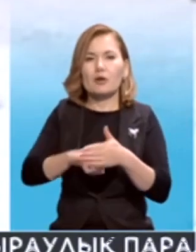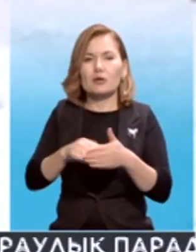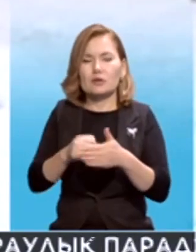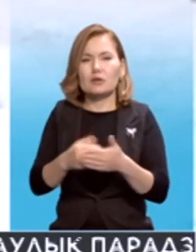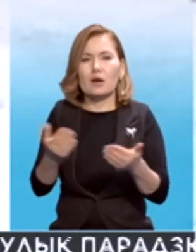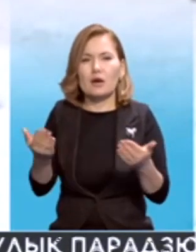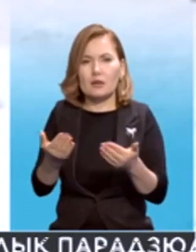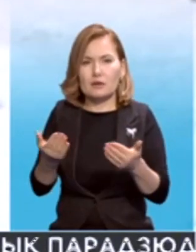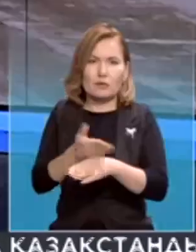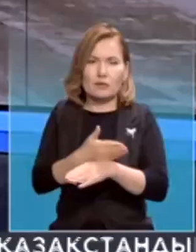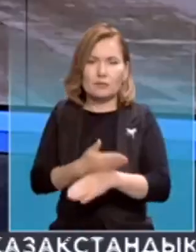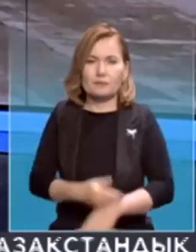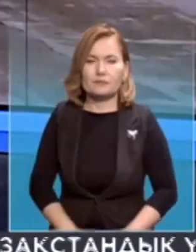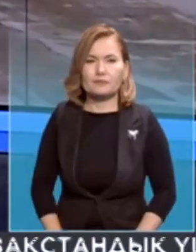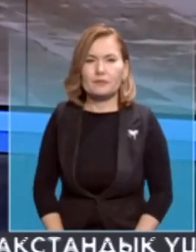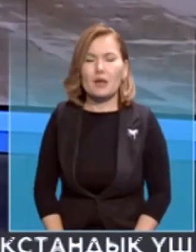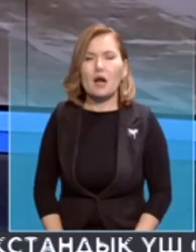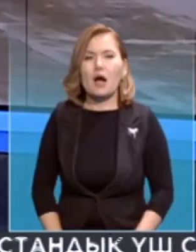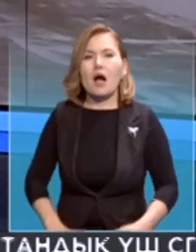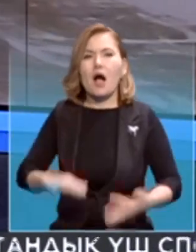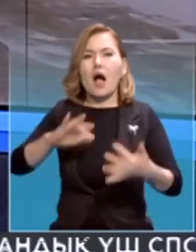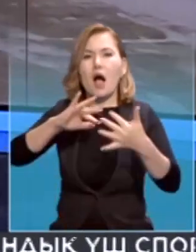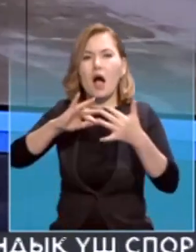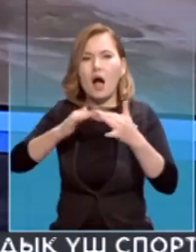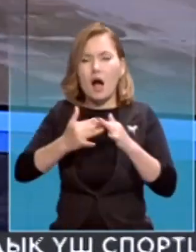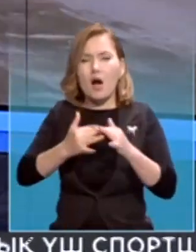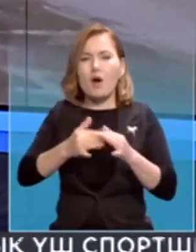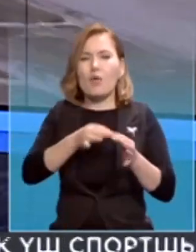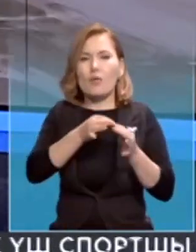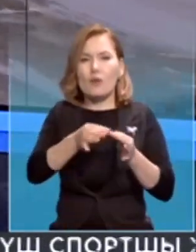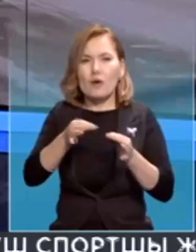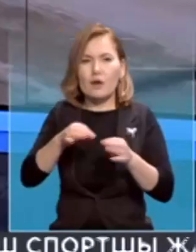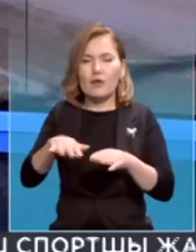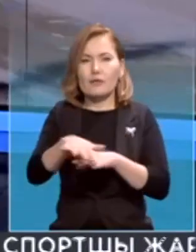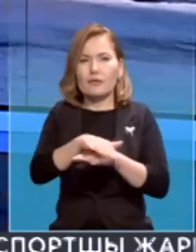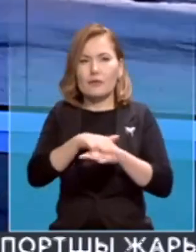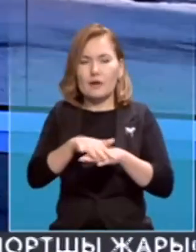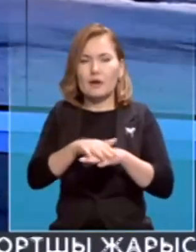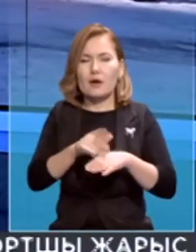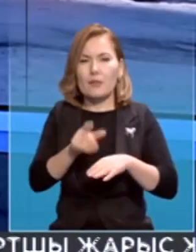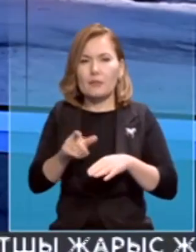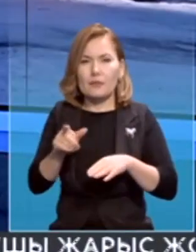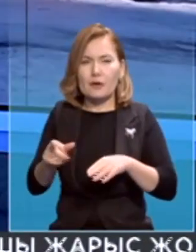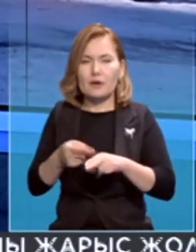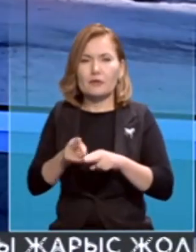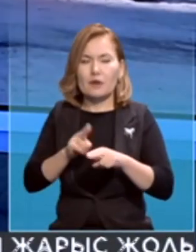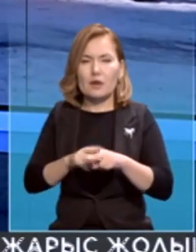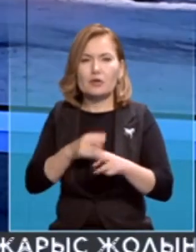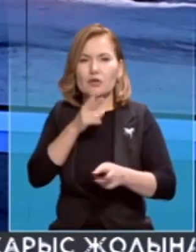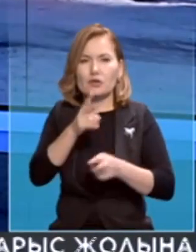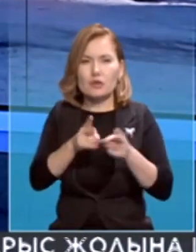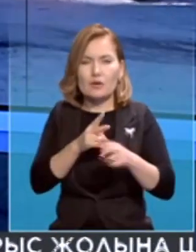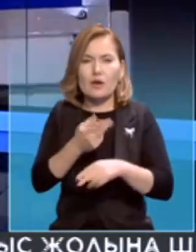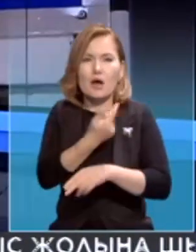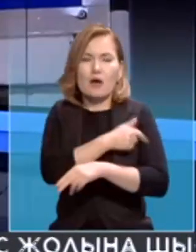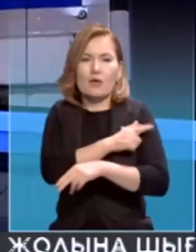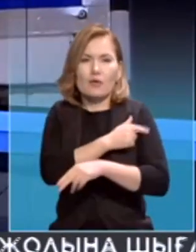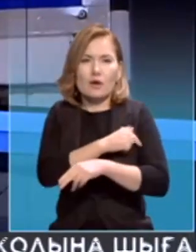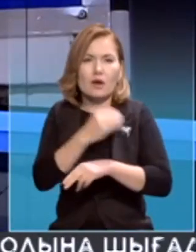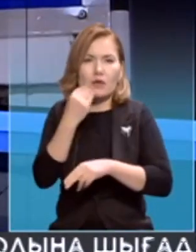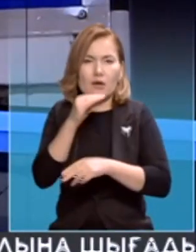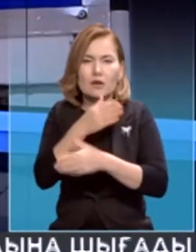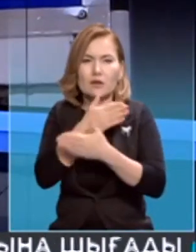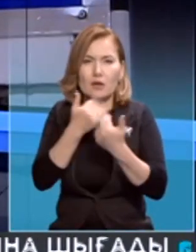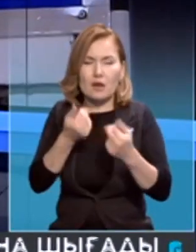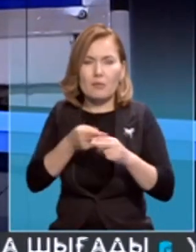сәлден соң тоқталамыз. Ал елдегі ауыл тұрғындарының сапалы ем алуы жыл өткен сайын қиындап барады. Шалғайға дәрігер аяқ